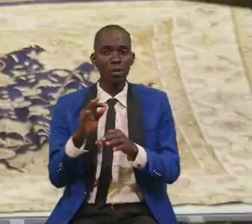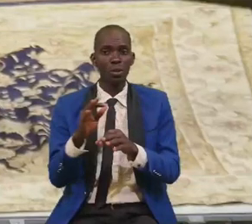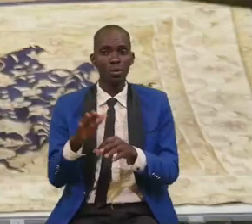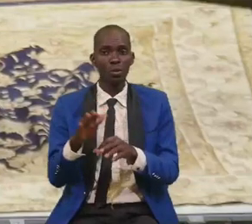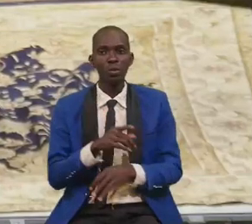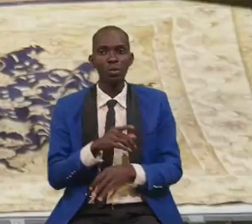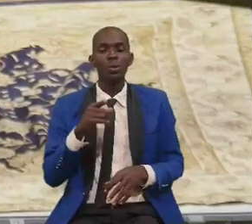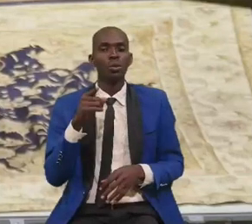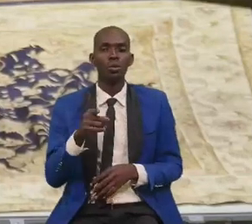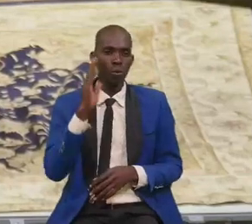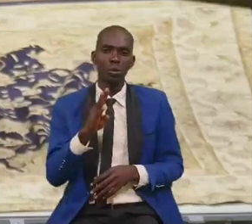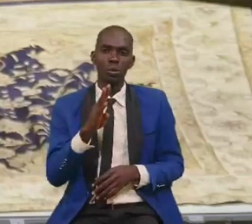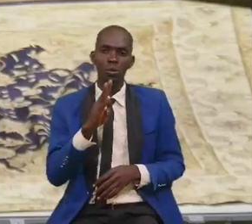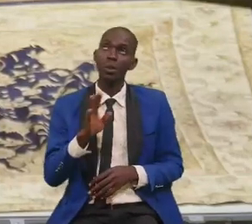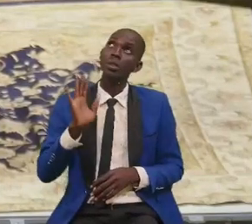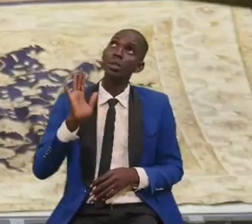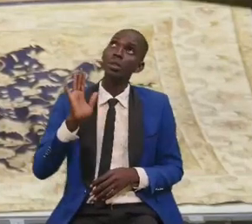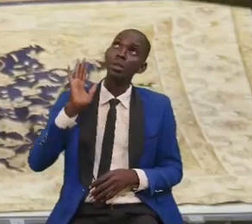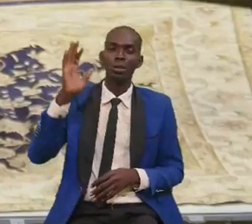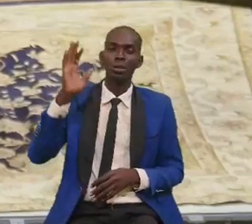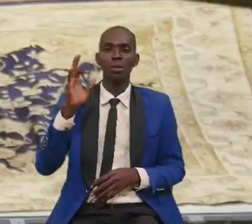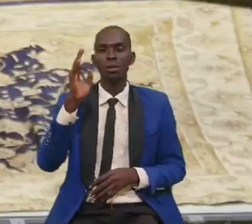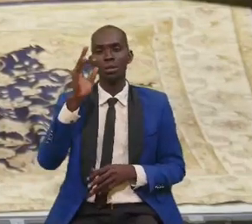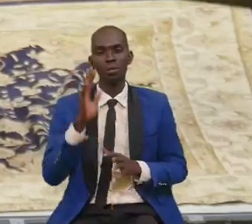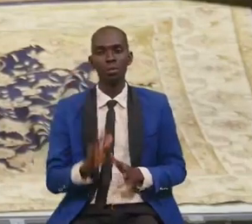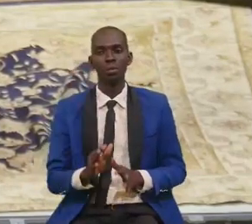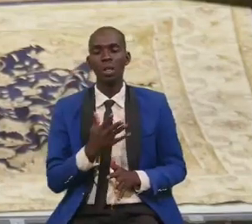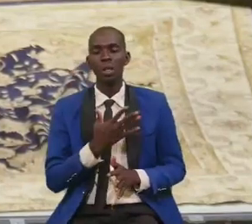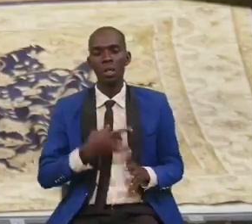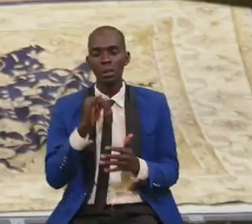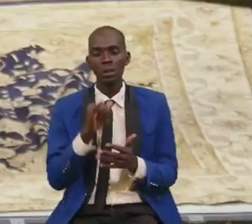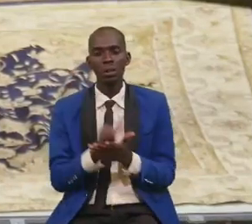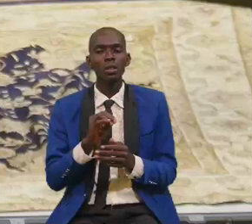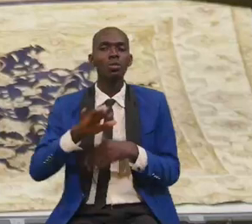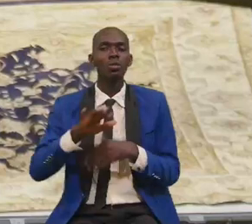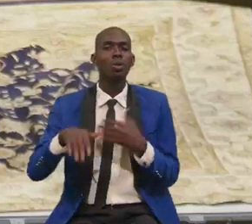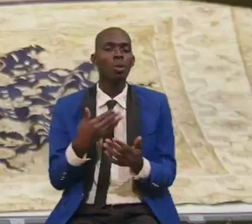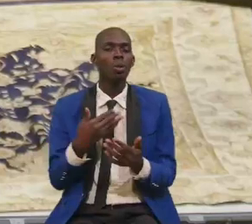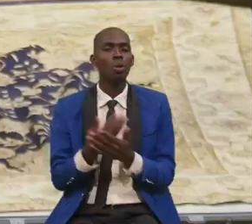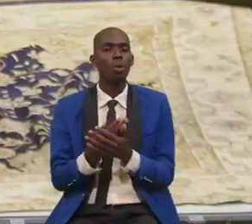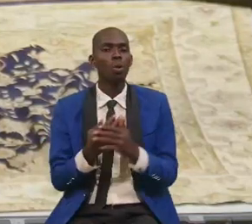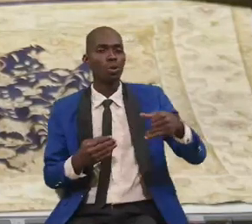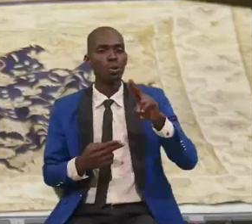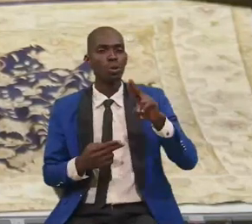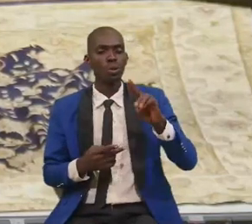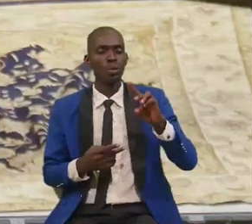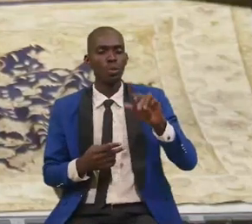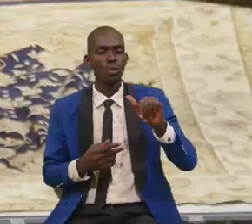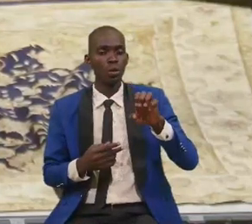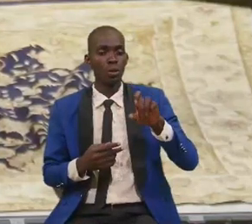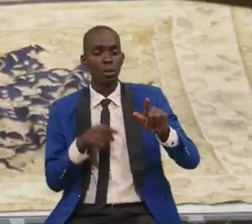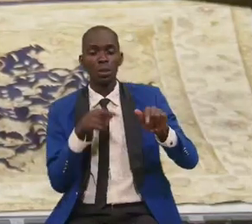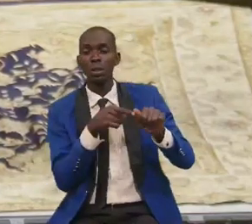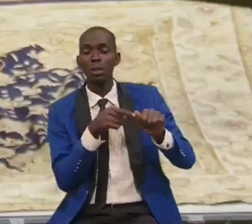témoin. Et dit ensuite, dans toute la Judée, c'est des gens qui ont pris Christ et l'ont